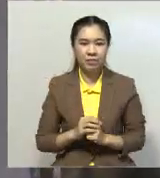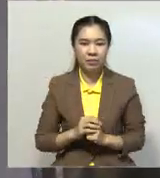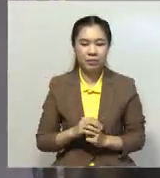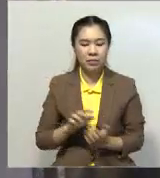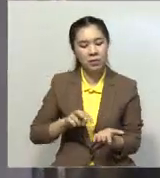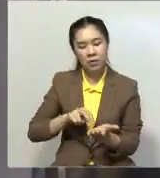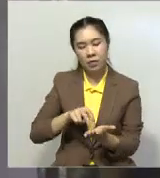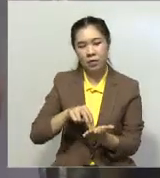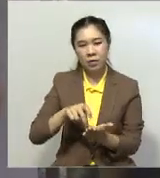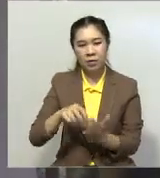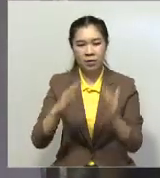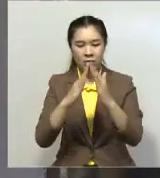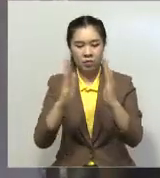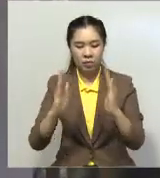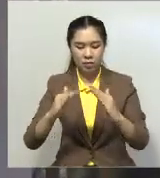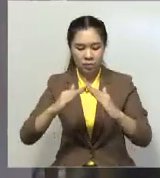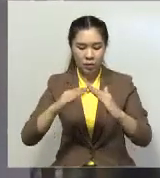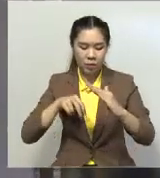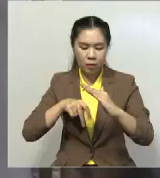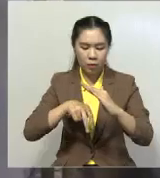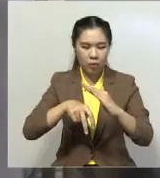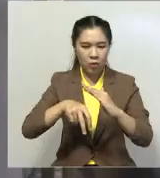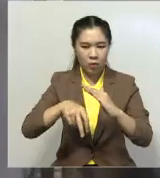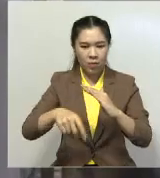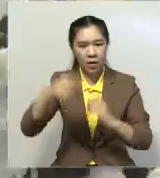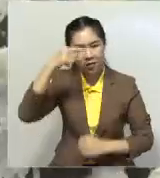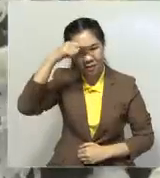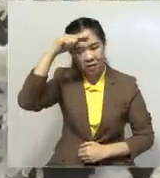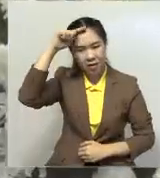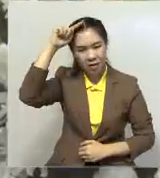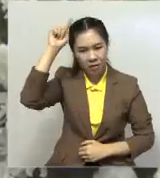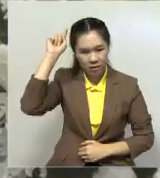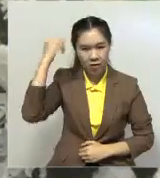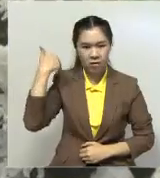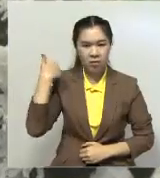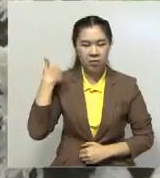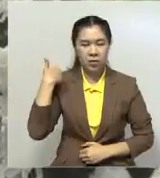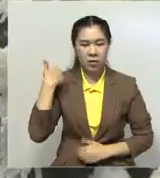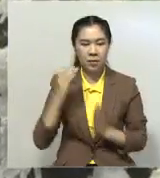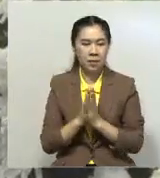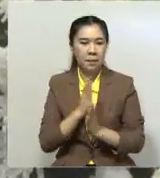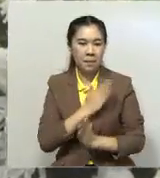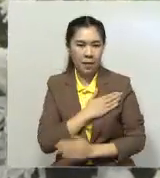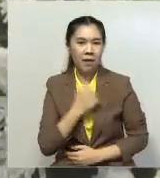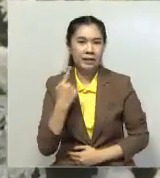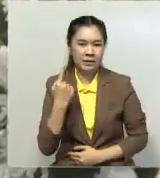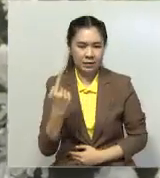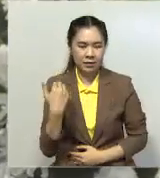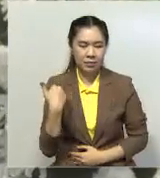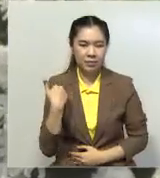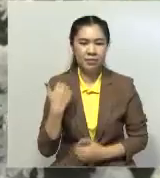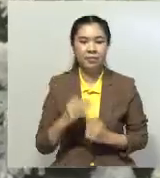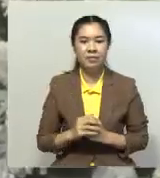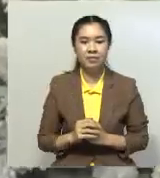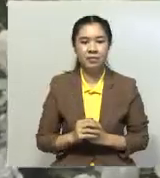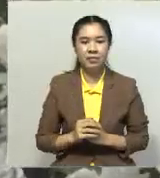ถวัดพระธาตุดอยตุงเพื่อรับการบรรพชาสามเณร11รูปและอุปสมบทเป็นพระสงฆ์1รูปโดยมีพระพุท